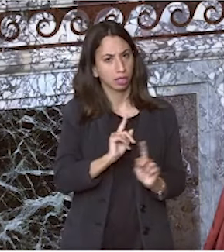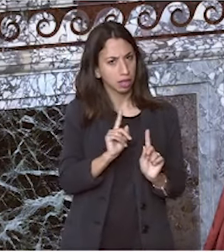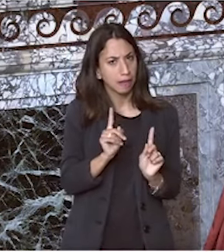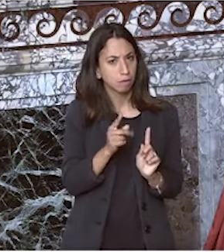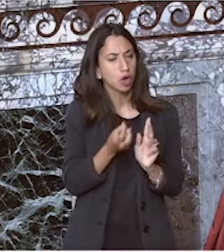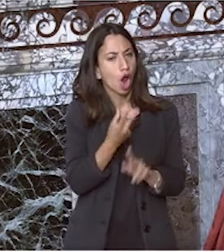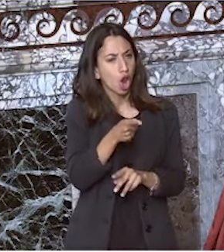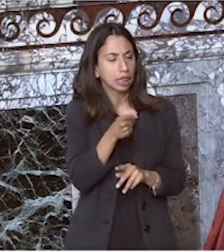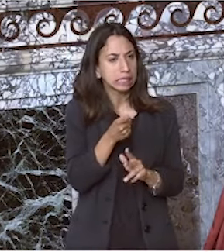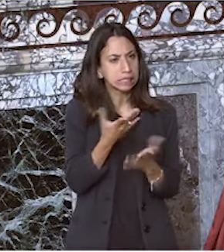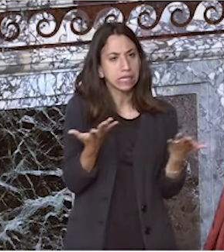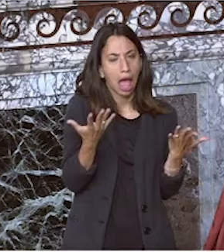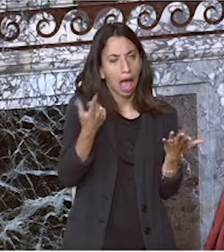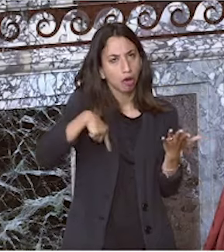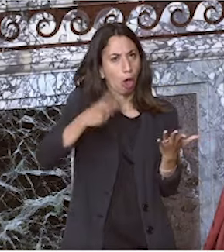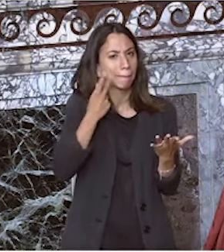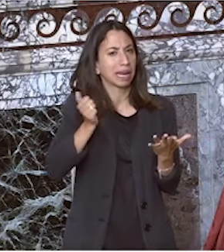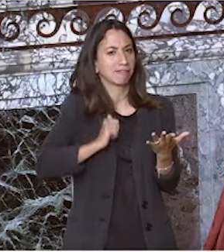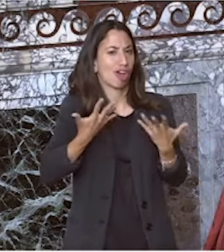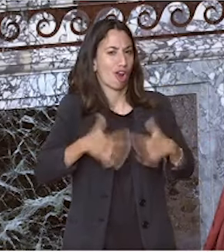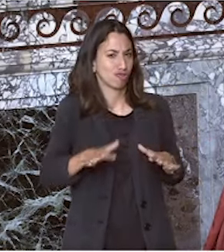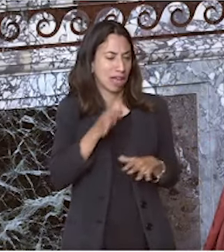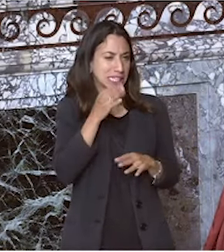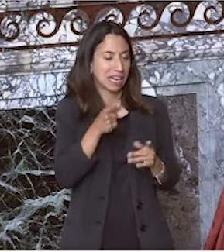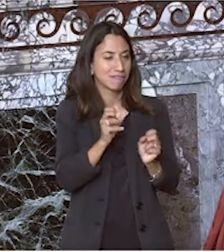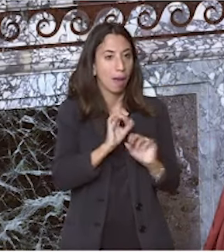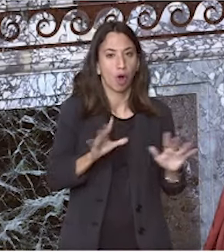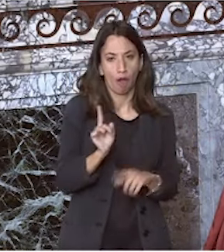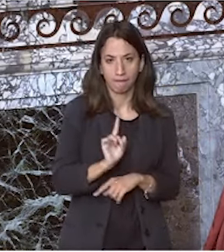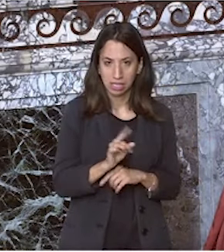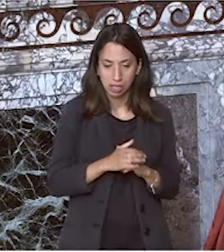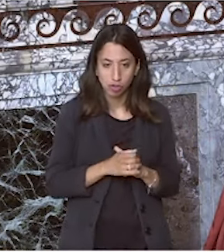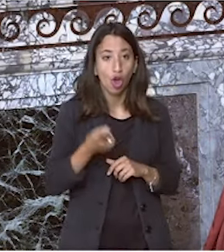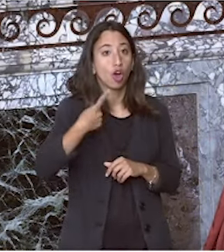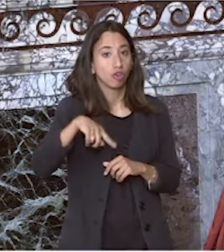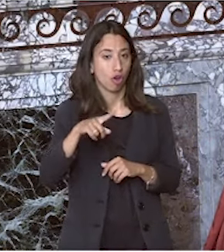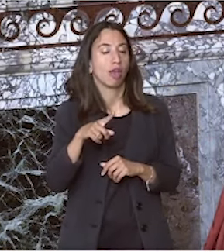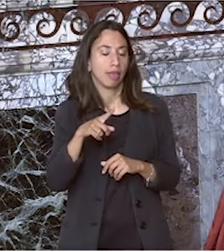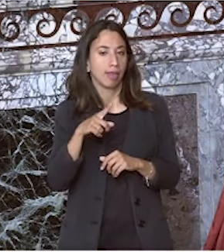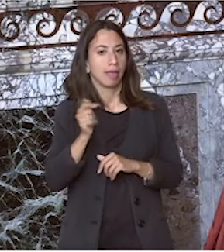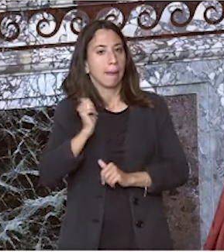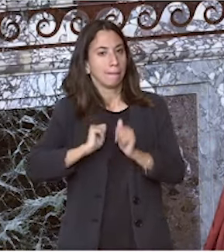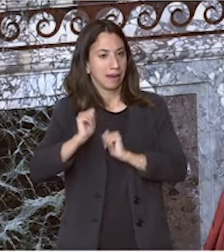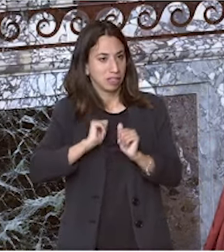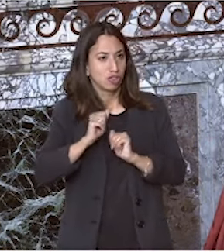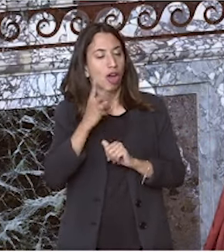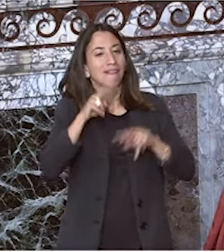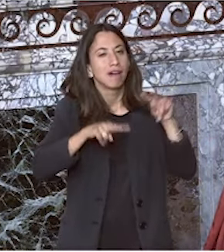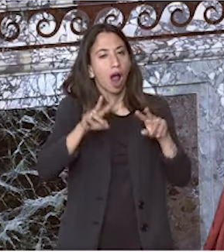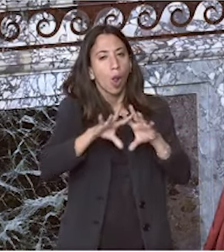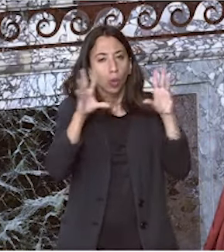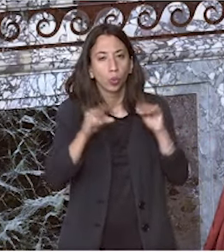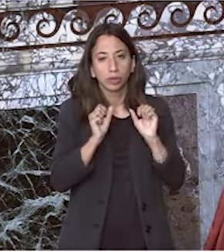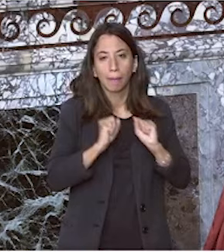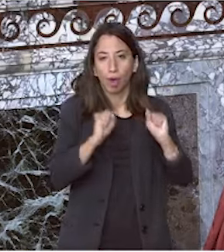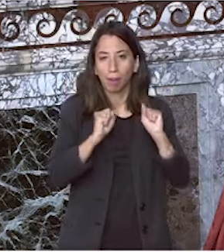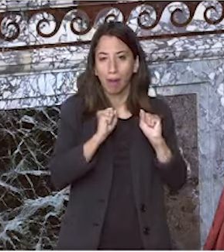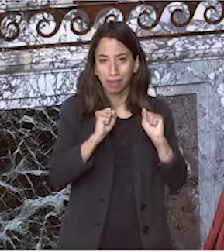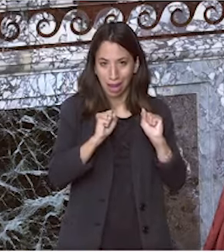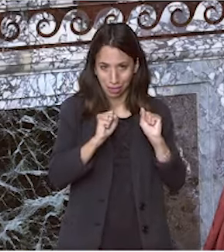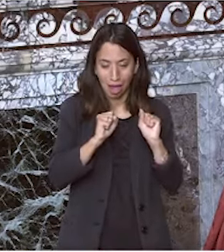linea che noi ci aspettavamo. La riduzione è stata eccezionale per dimensioni e per rapidità, così come il